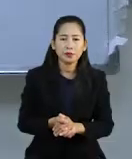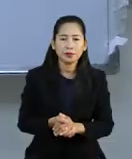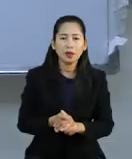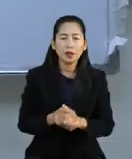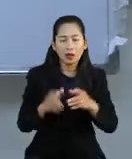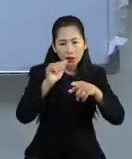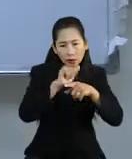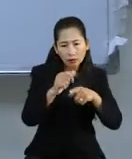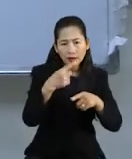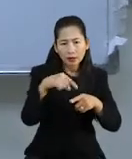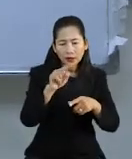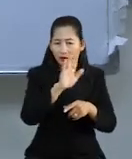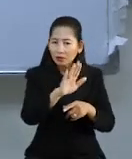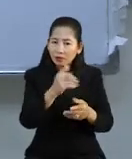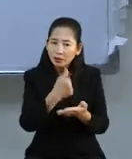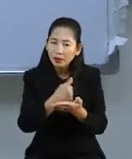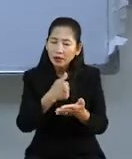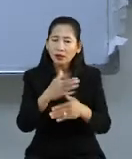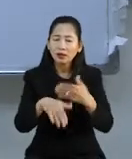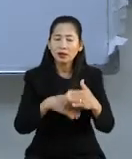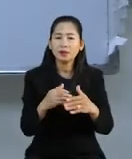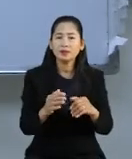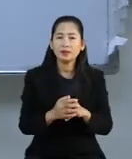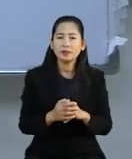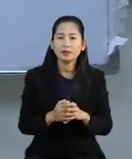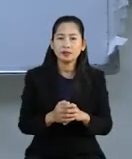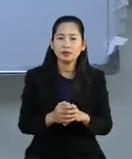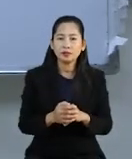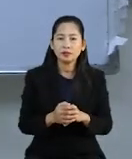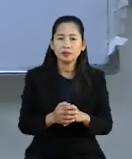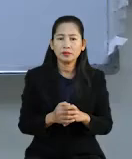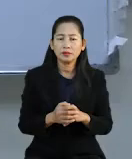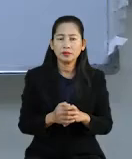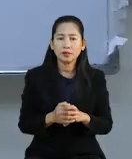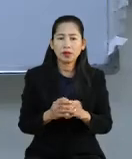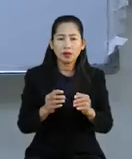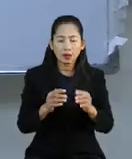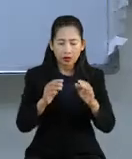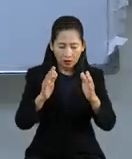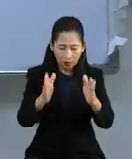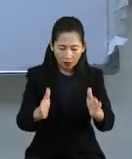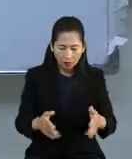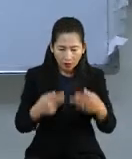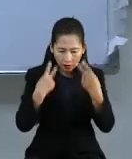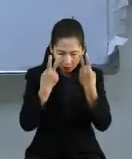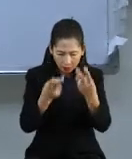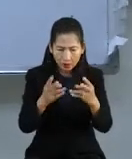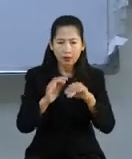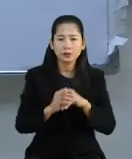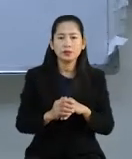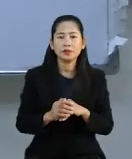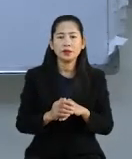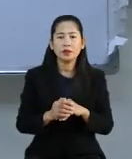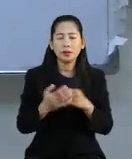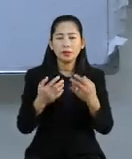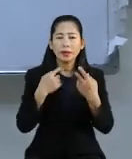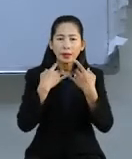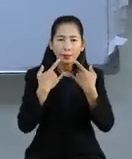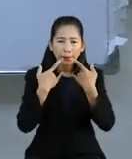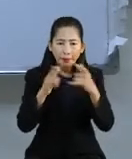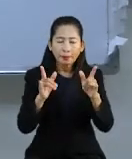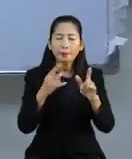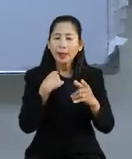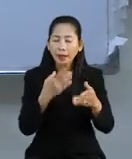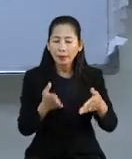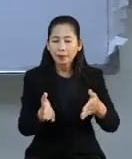không làm hát đi ta kê con thừa vậy từng áo khăn nha con chà từ ai phong mà con mối ai con sân kết mẹ nế ruột bọ sài